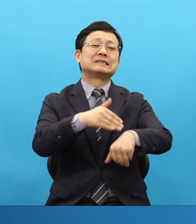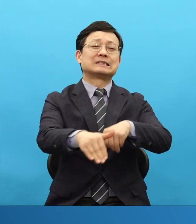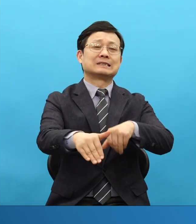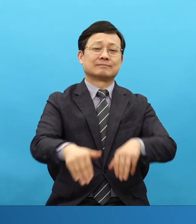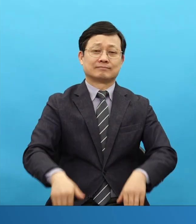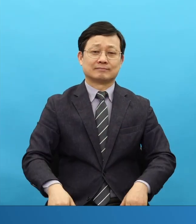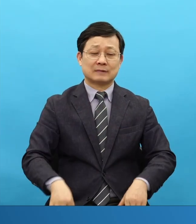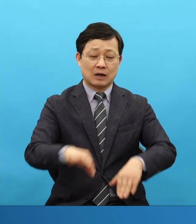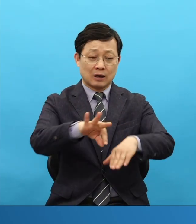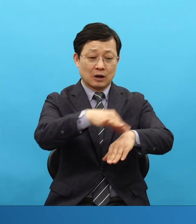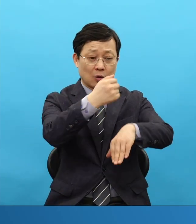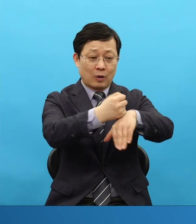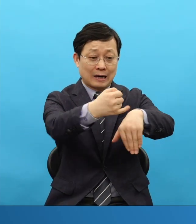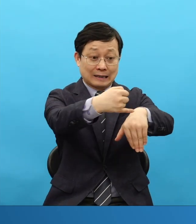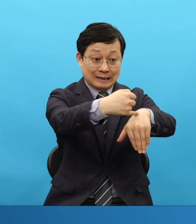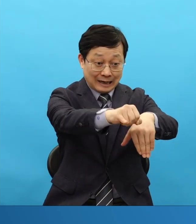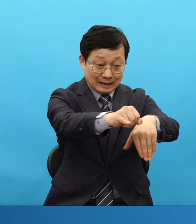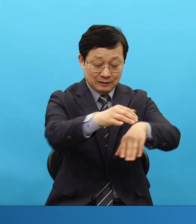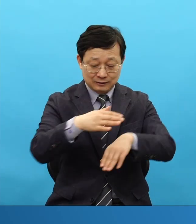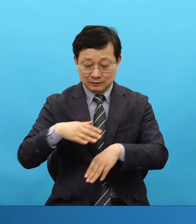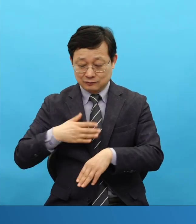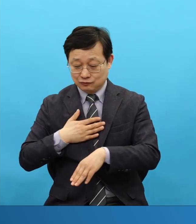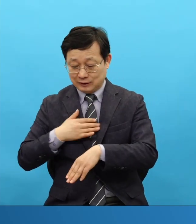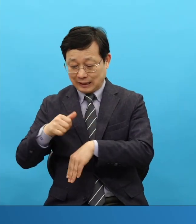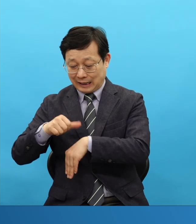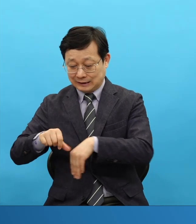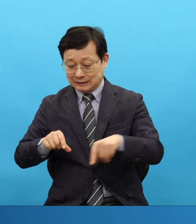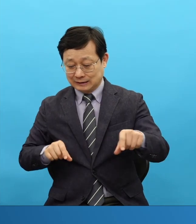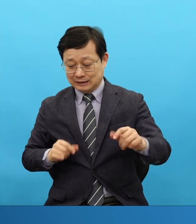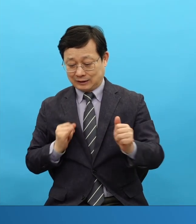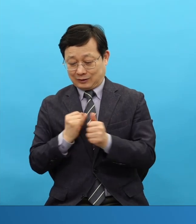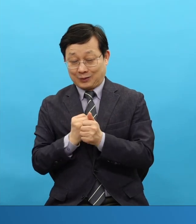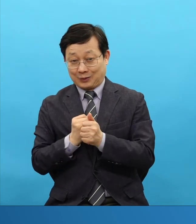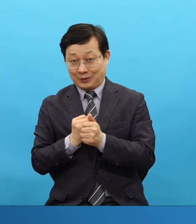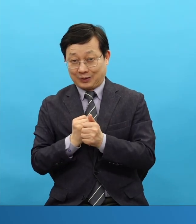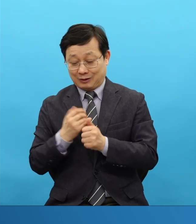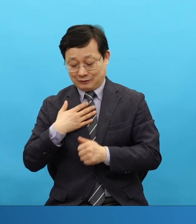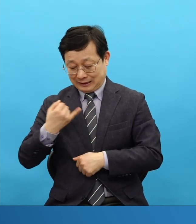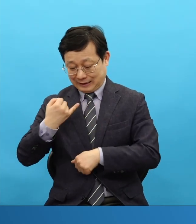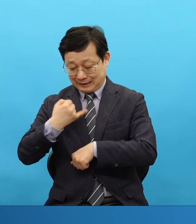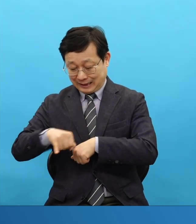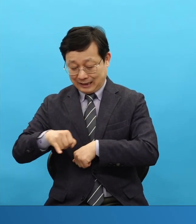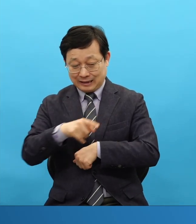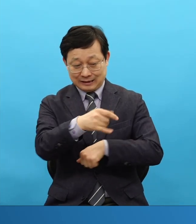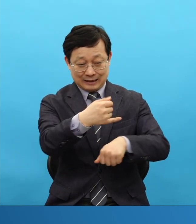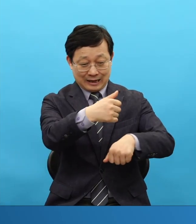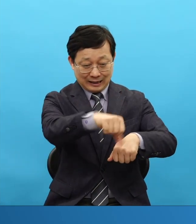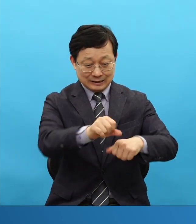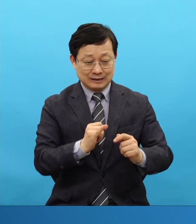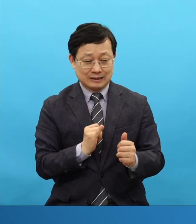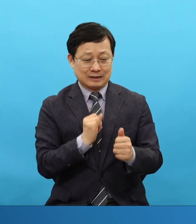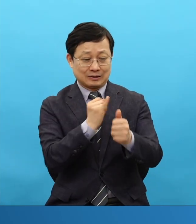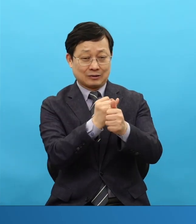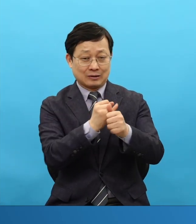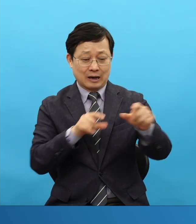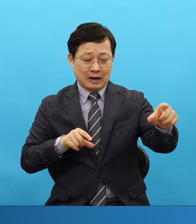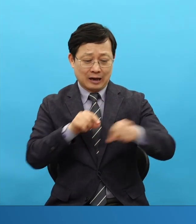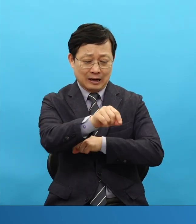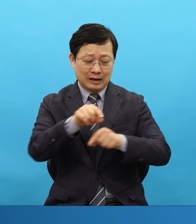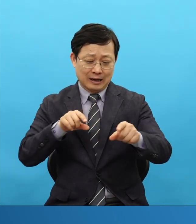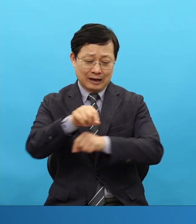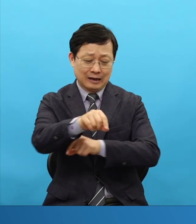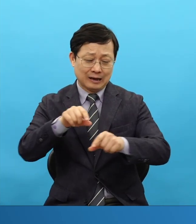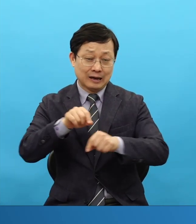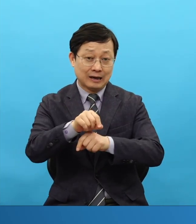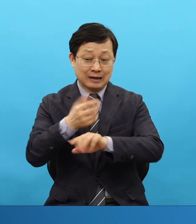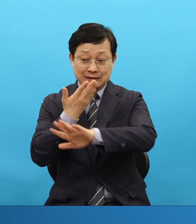딸 usually the daughter of 이런 the 사람들 king, 이제 데리고 온단 말이에요. and they would bring these people. 그러니까 이게 지금 솔로몬이 수천 명이 왔단 말이에요. And